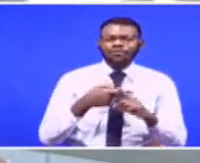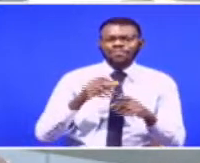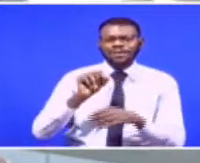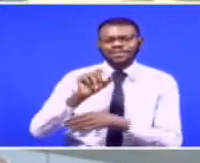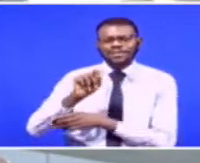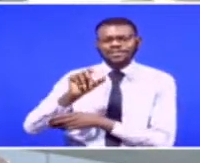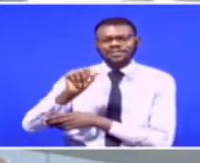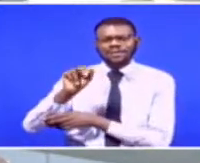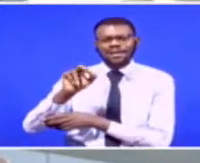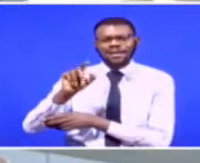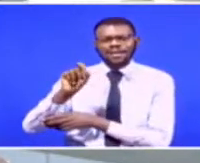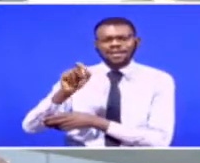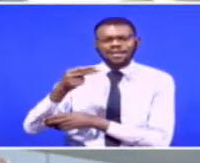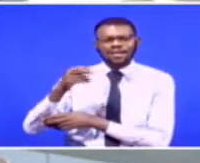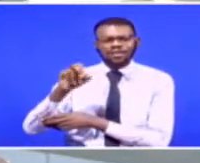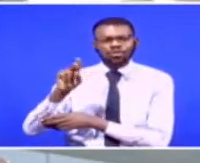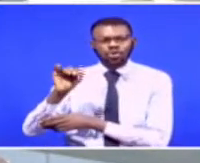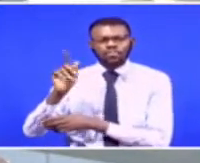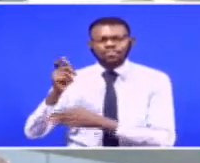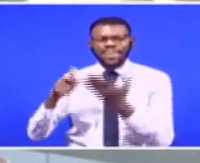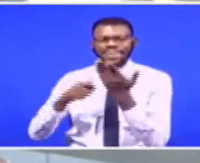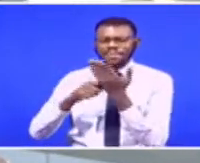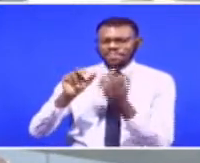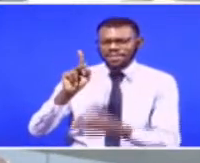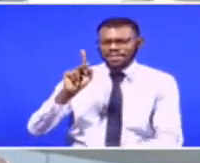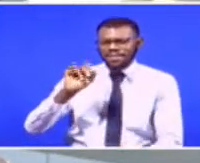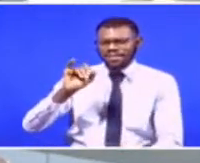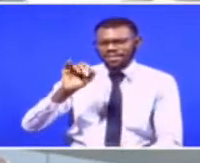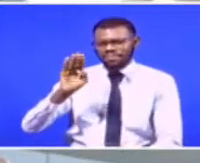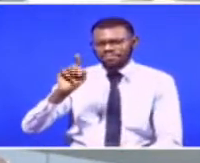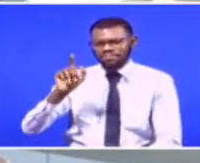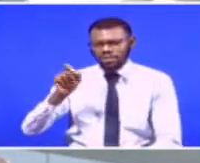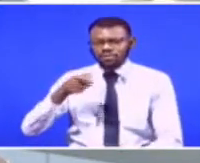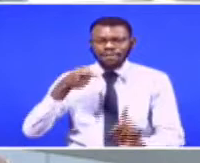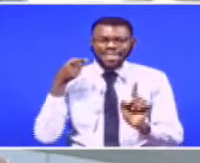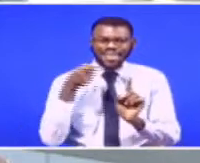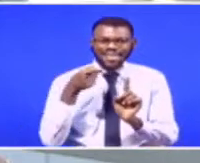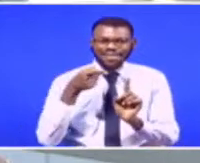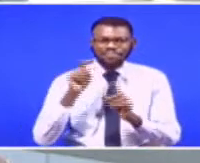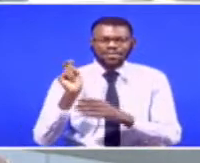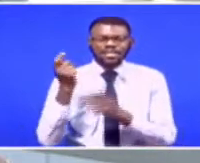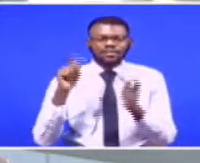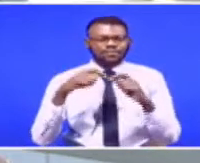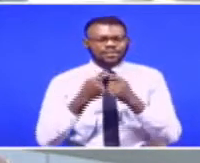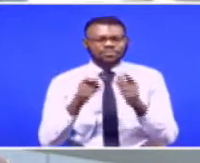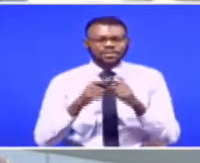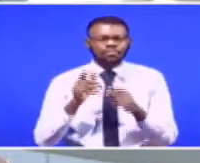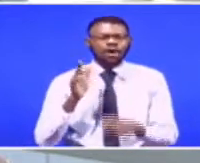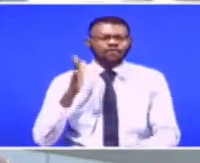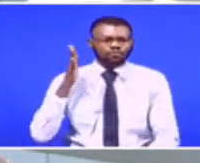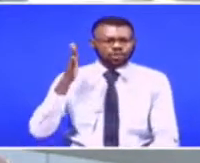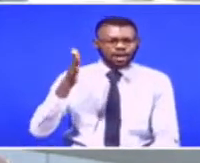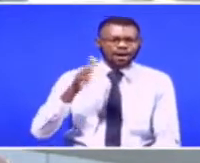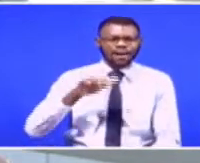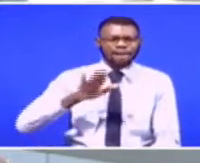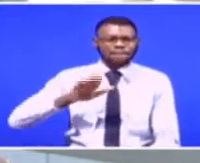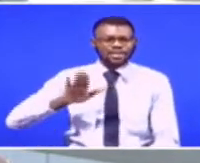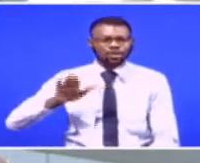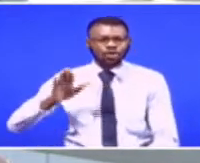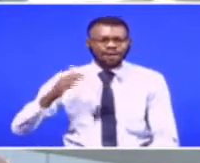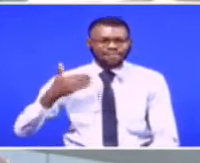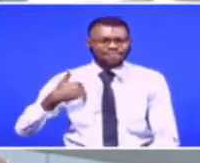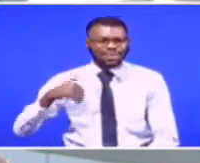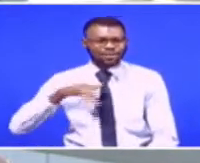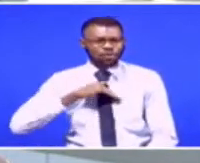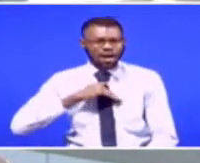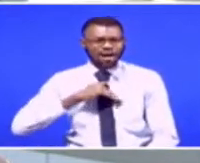Adrin Kibet, sasa analenga kuichezea Harambee Stars na klabu ya Barcelona siku ya usoni. Kibet ambaye alizuru shirika